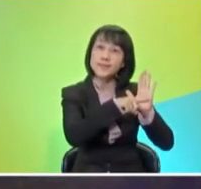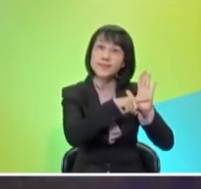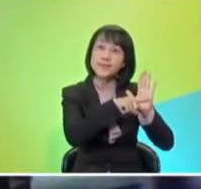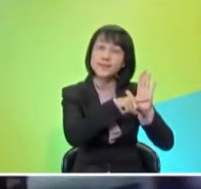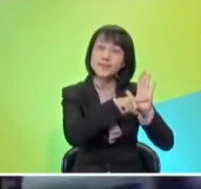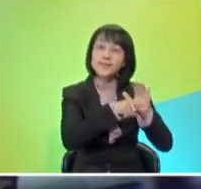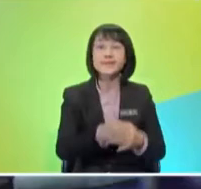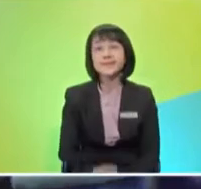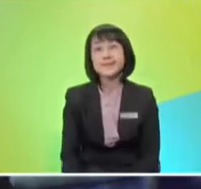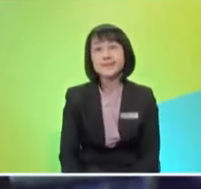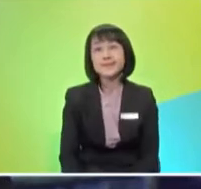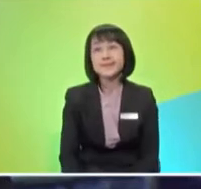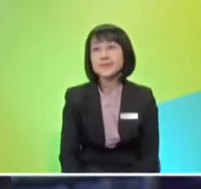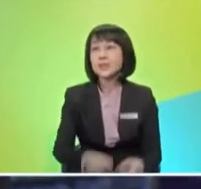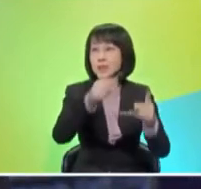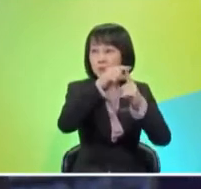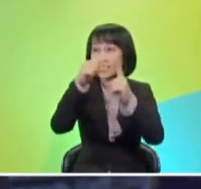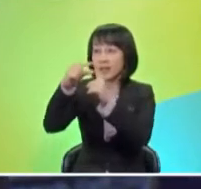sebenarnya beberapa